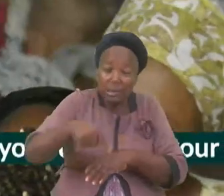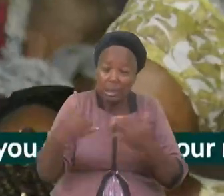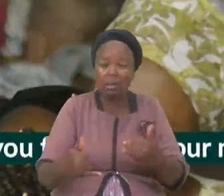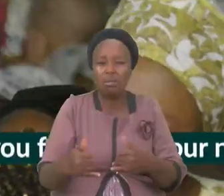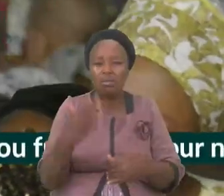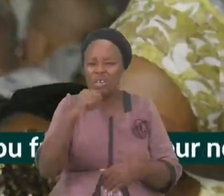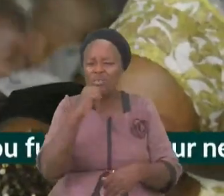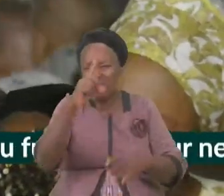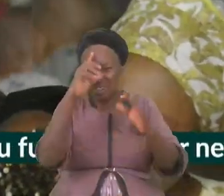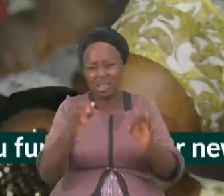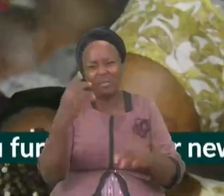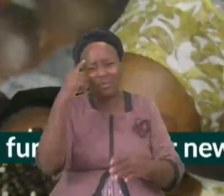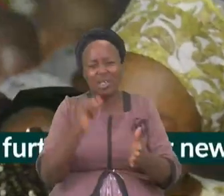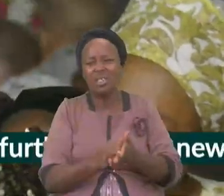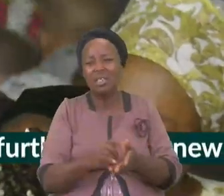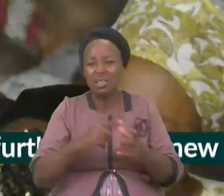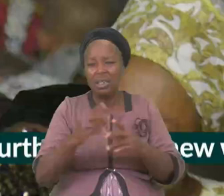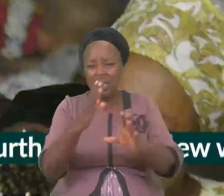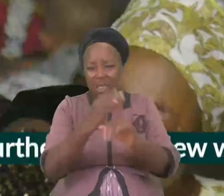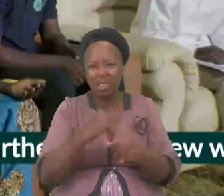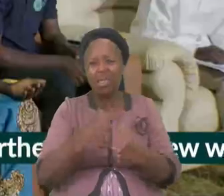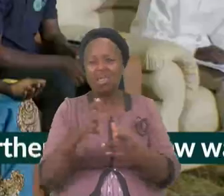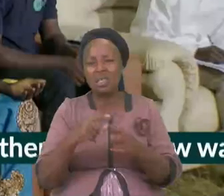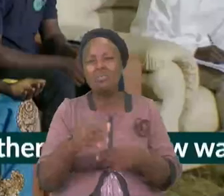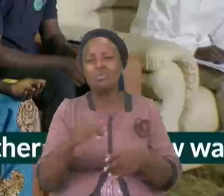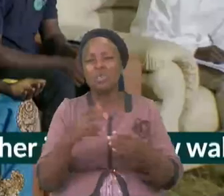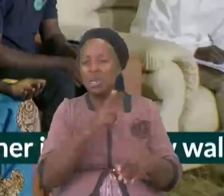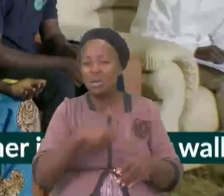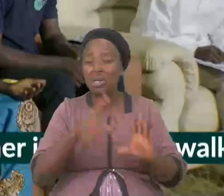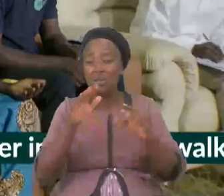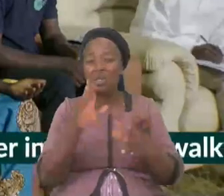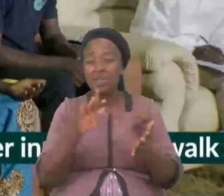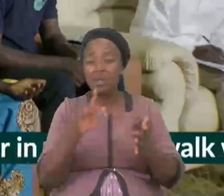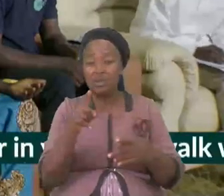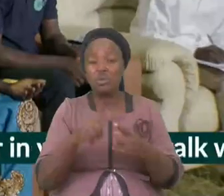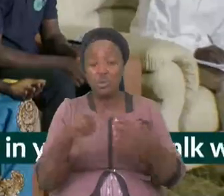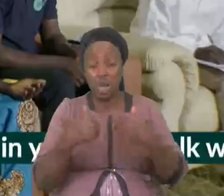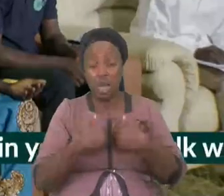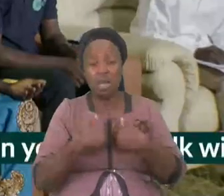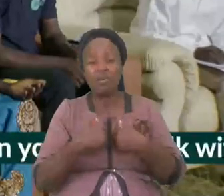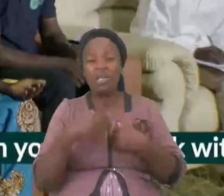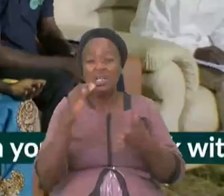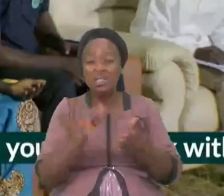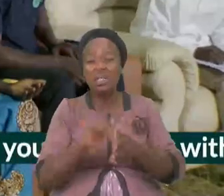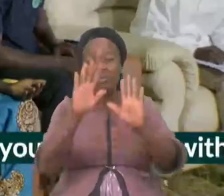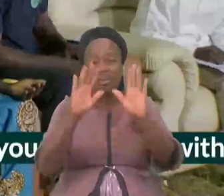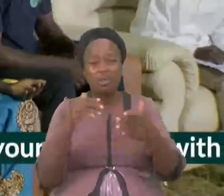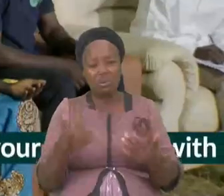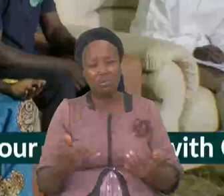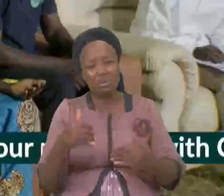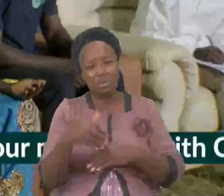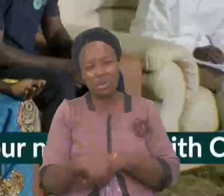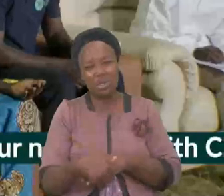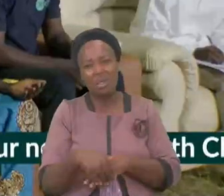Dieu veut que tu expérimentes ça ce soir. Ce que tu veux là, Dieu veut que tu l'aies ce soir. La